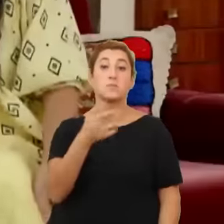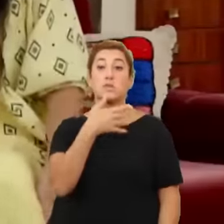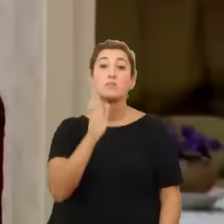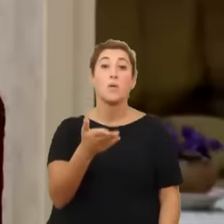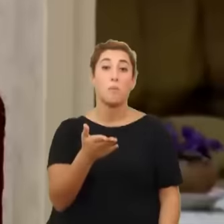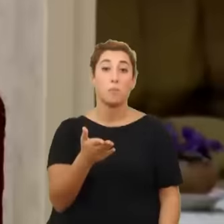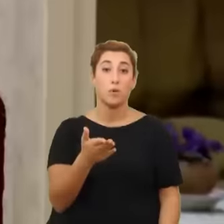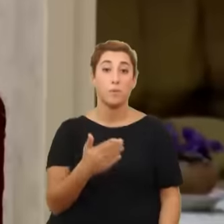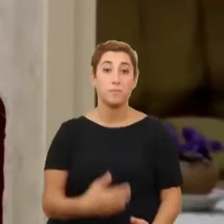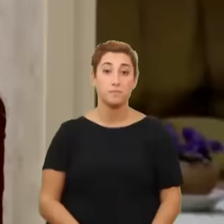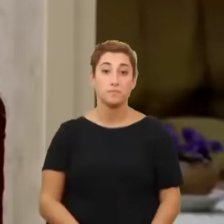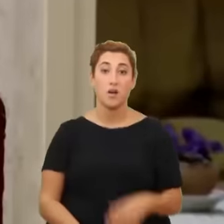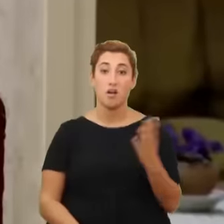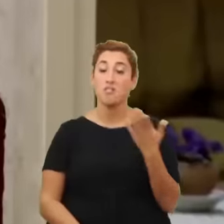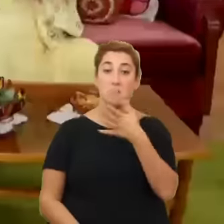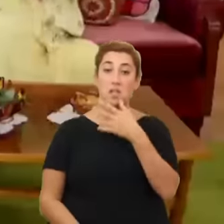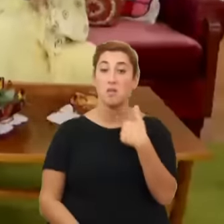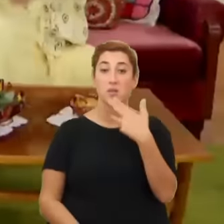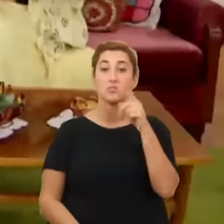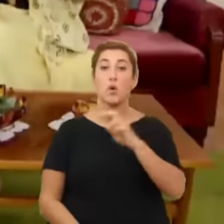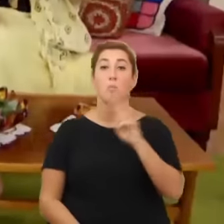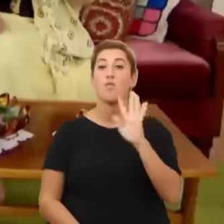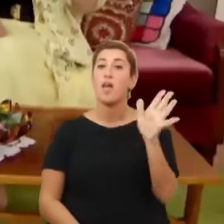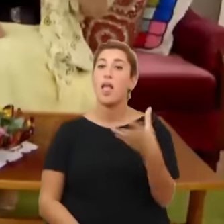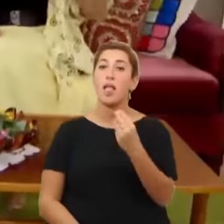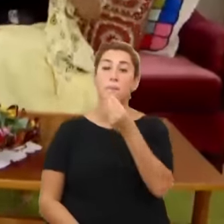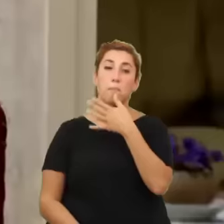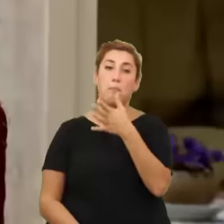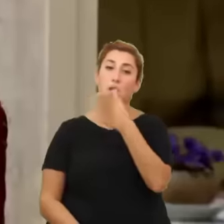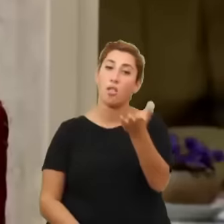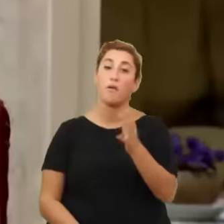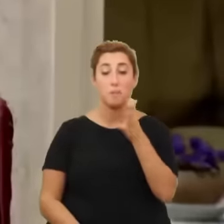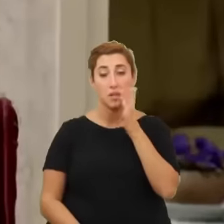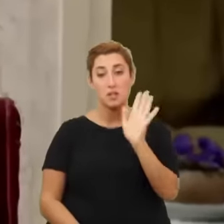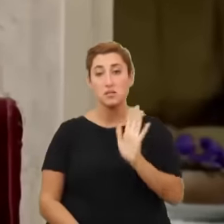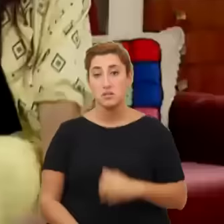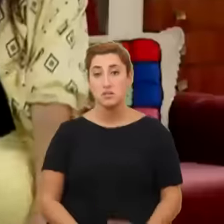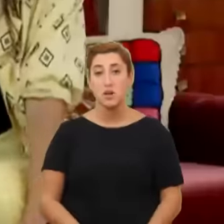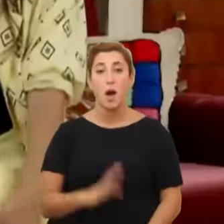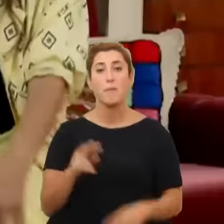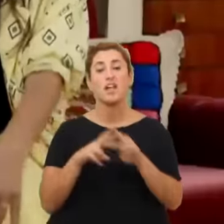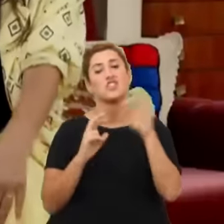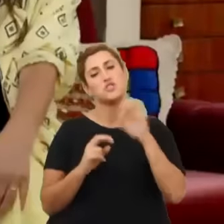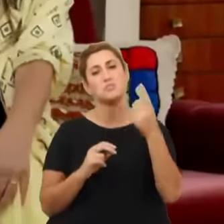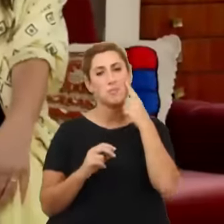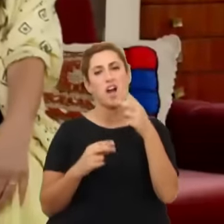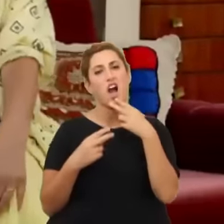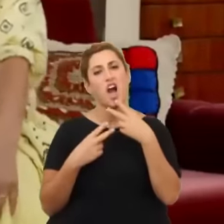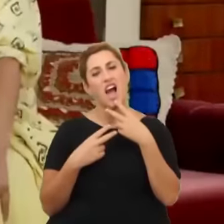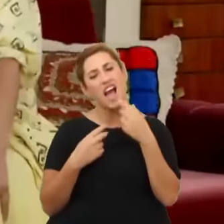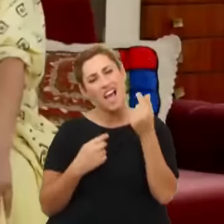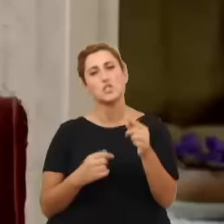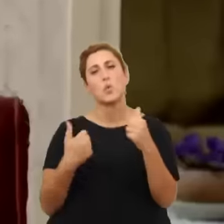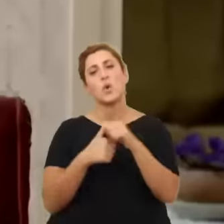bilmiyor musun sen? Ay ne bileyim kız, bu da moda falan her şeyi de biliyor. Bilir, Ama Yıldız şimdi bak, acık da